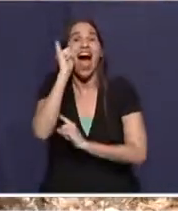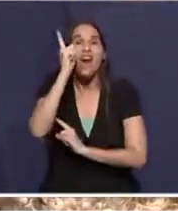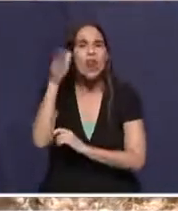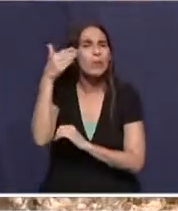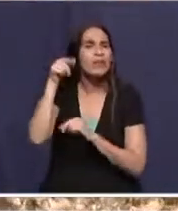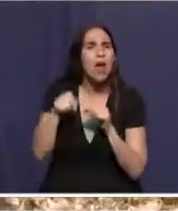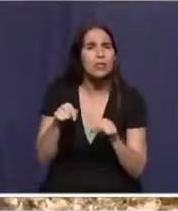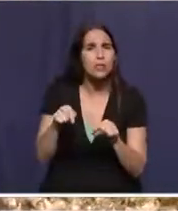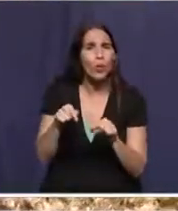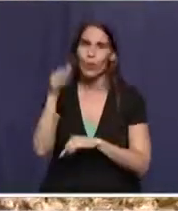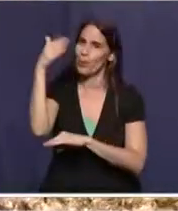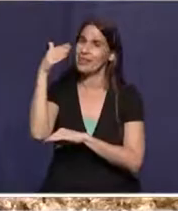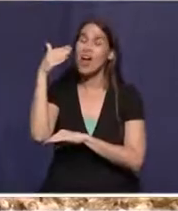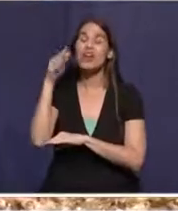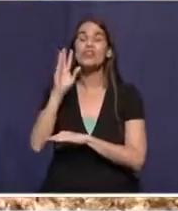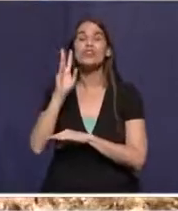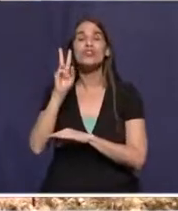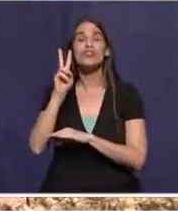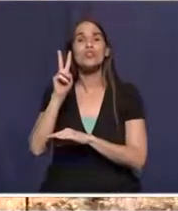המדינה הזאת היא מדינה שיש בה